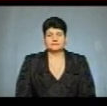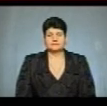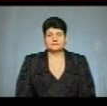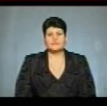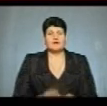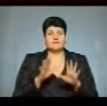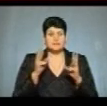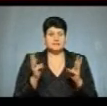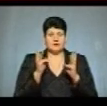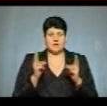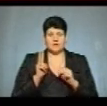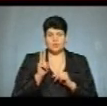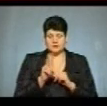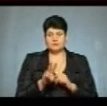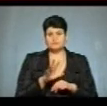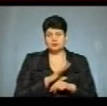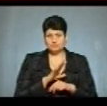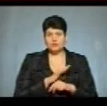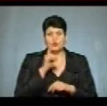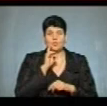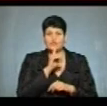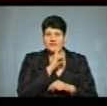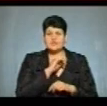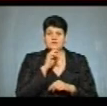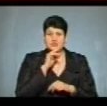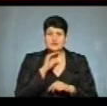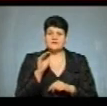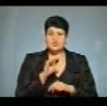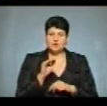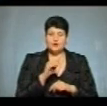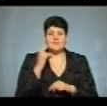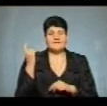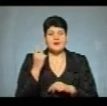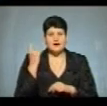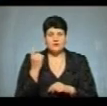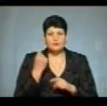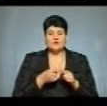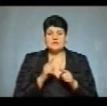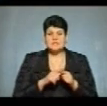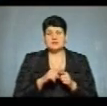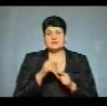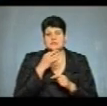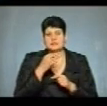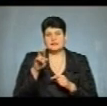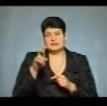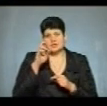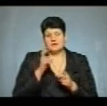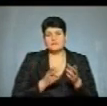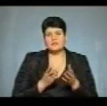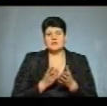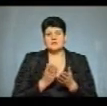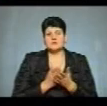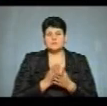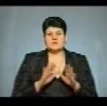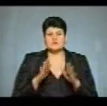Випадки загоряння тролейбусів траплялися у Вінниці, Чернівцях, Житомирі, Харкові. Про це повідомляє Державна служба з надзвичайних ситуацій.